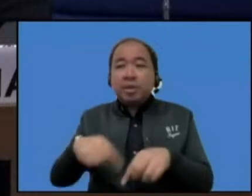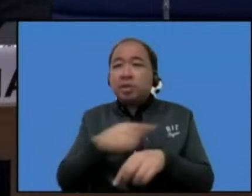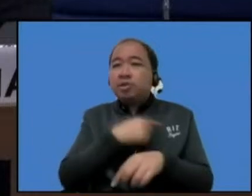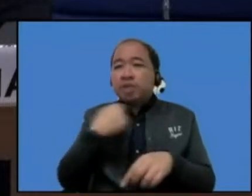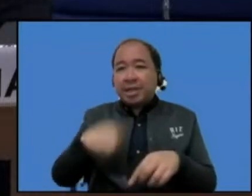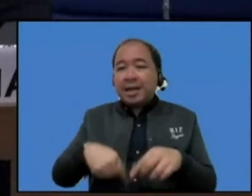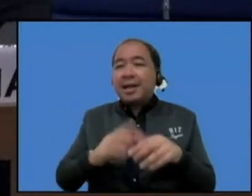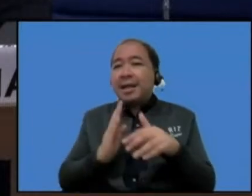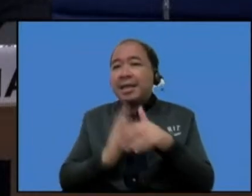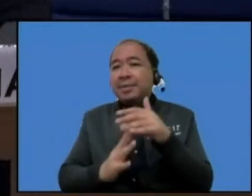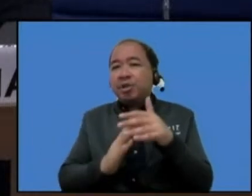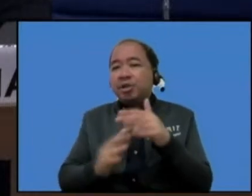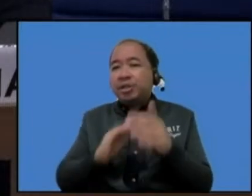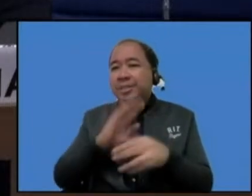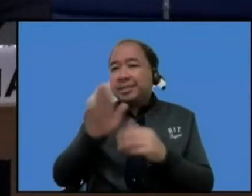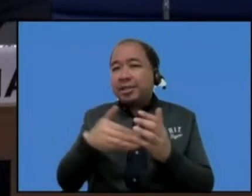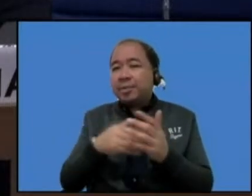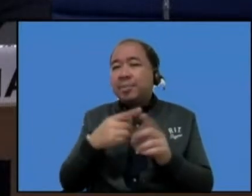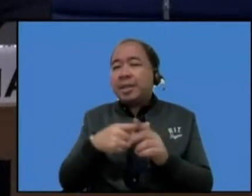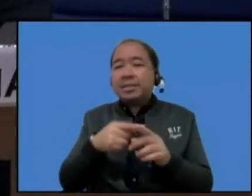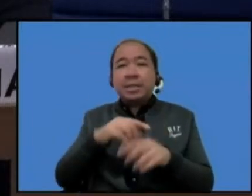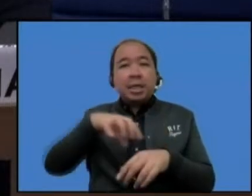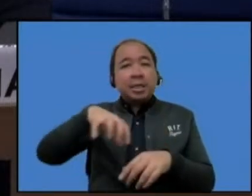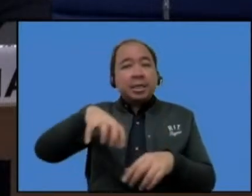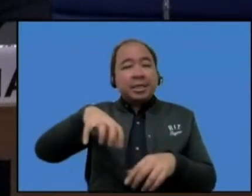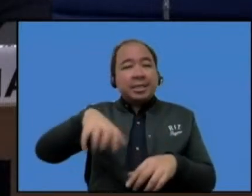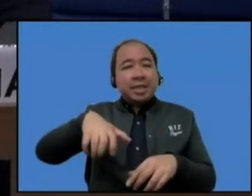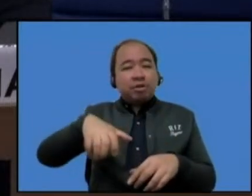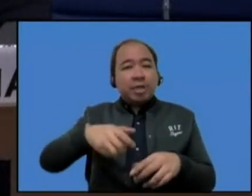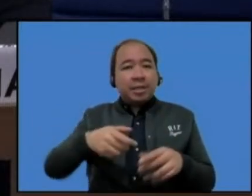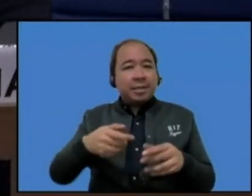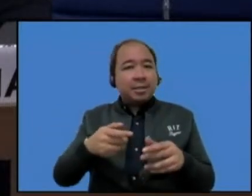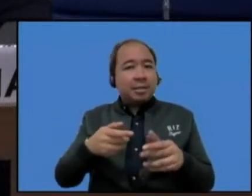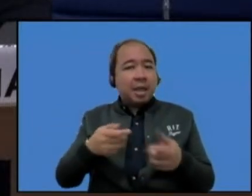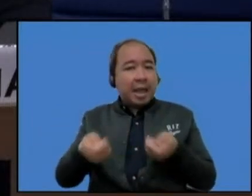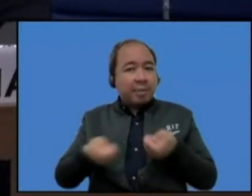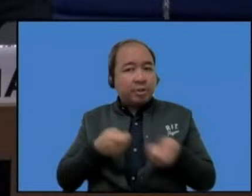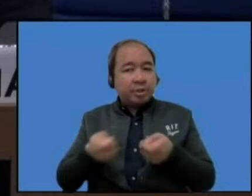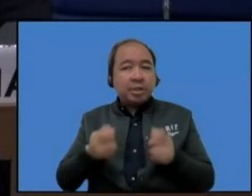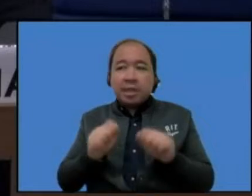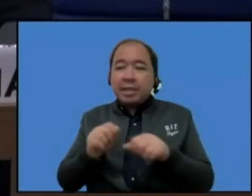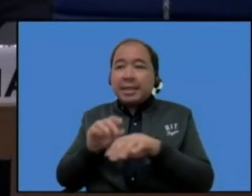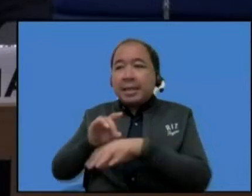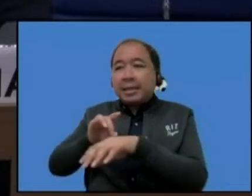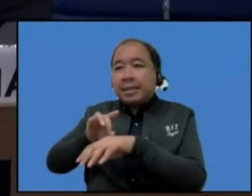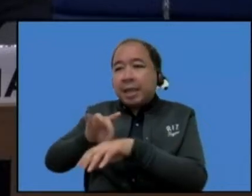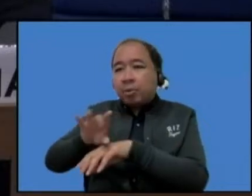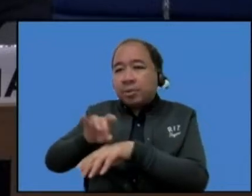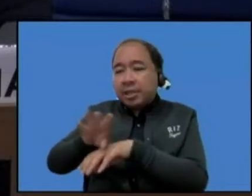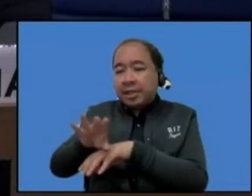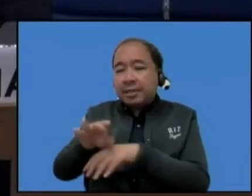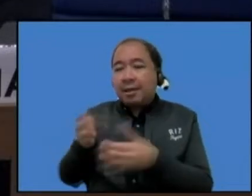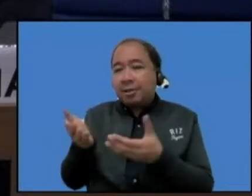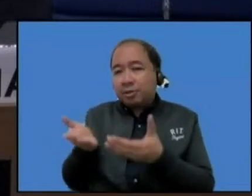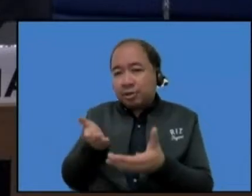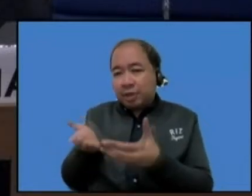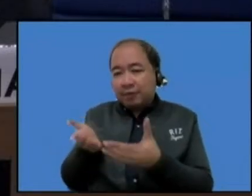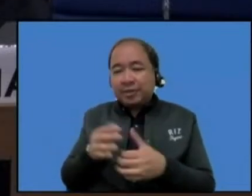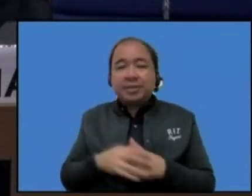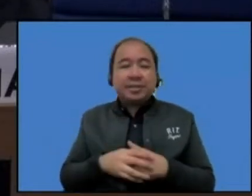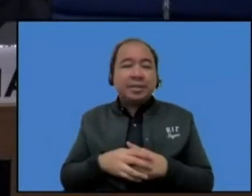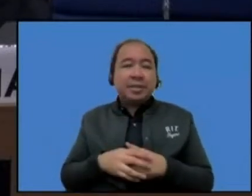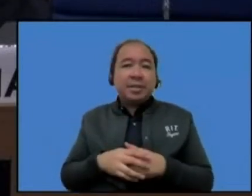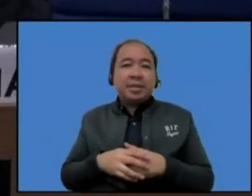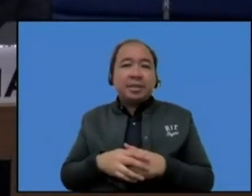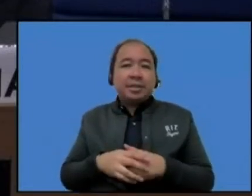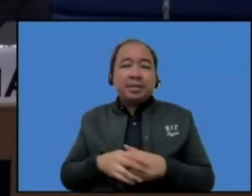开展移民咨询服务，并为在华的定居人员提供社会